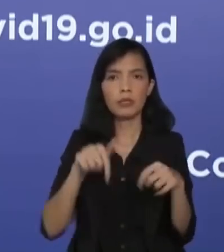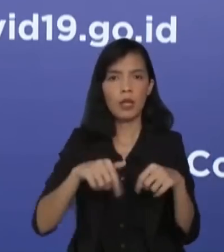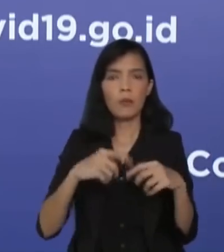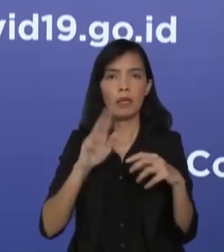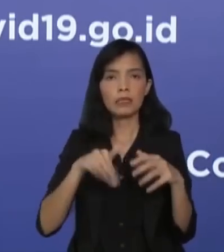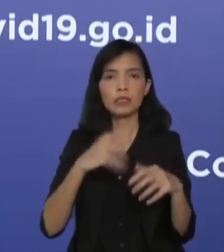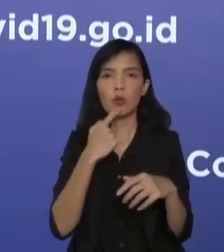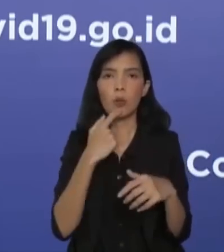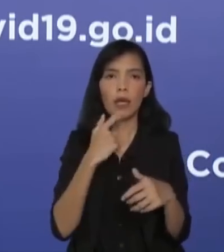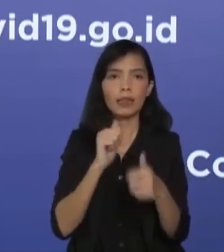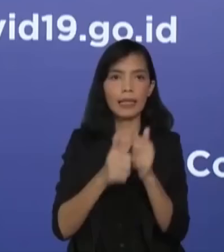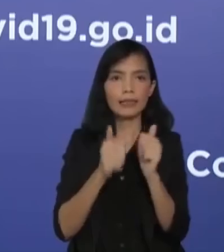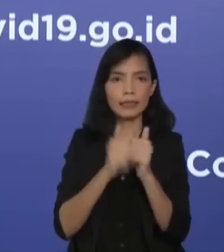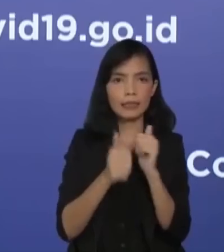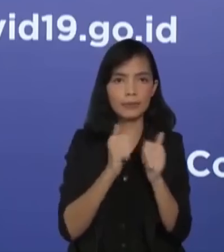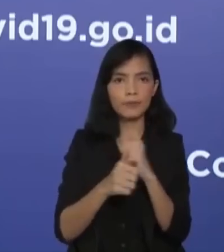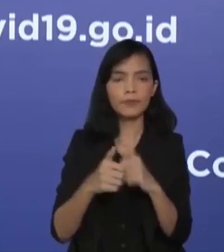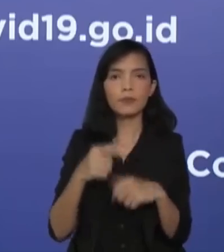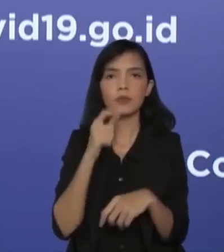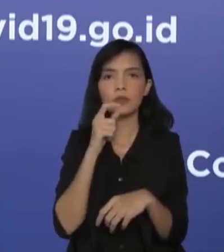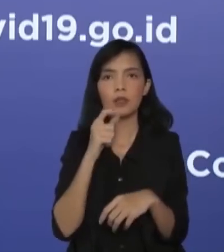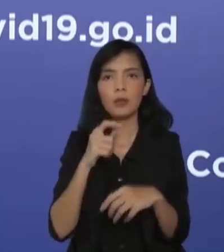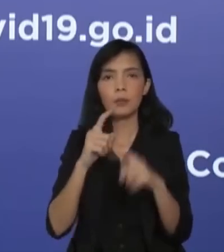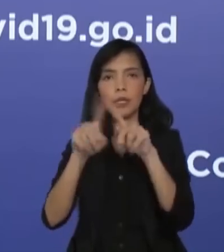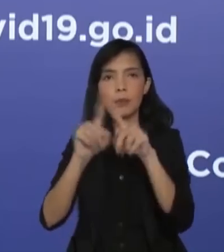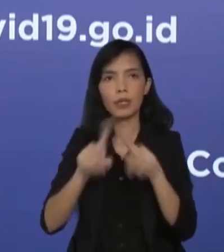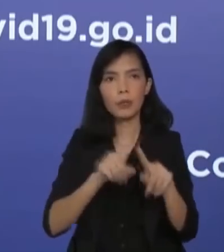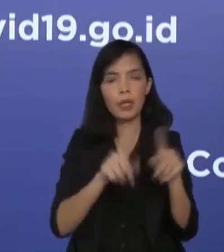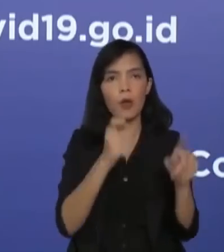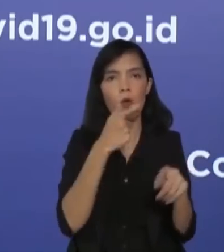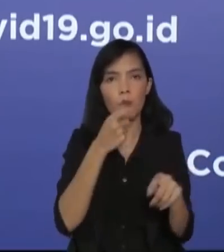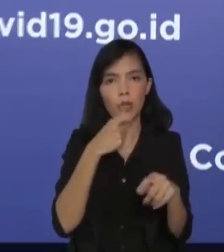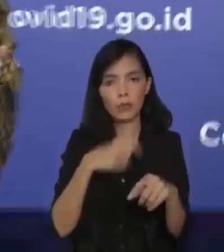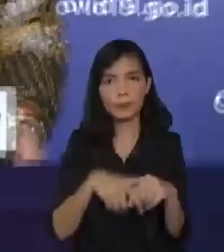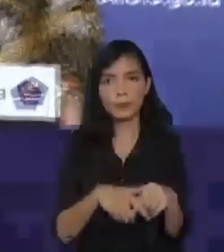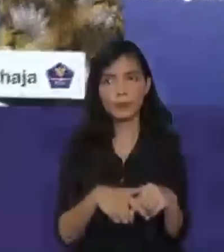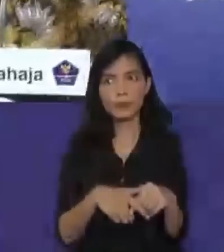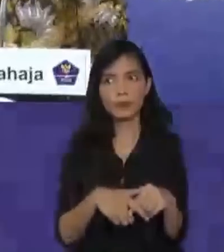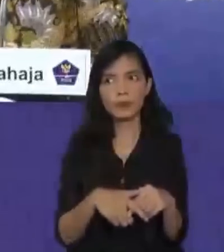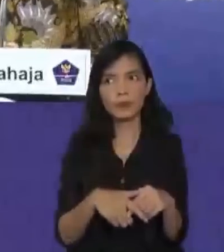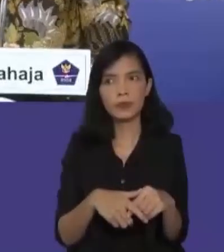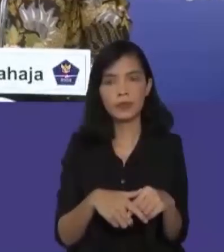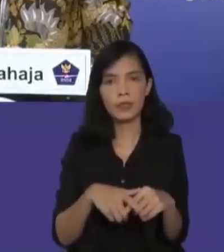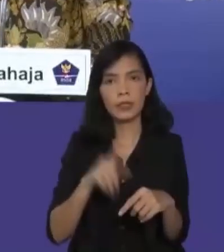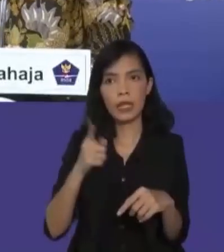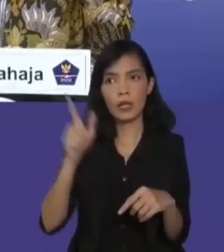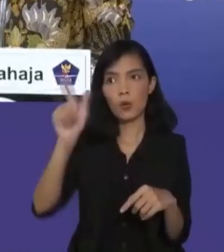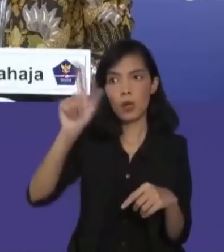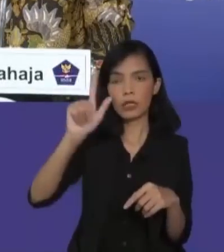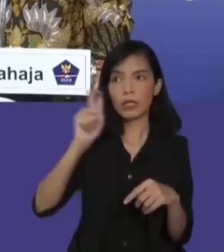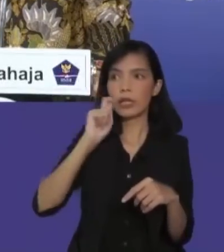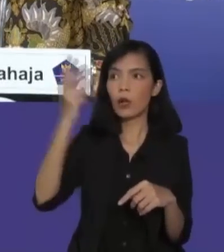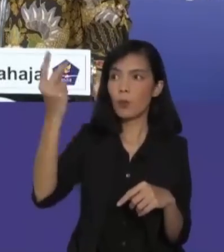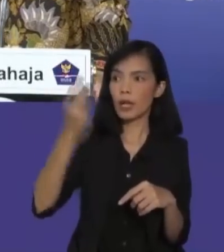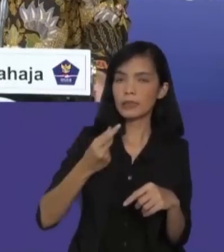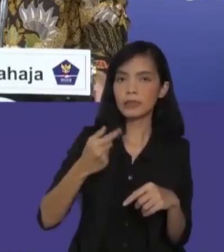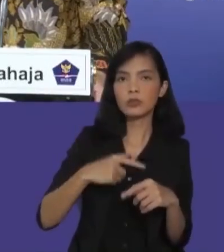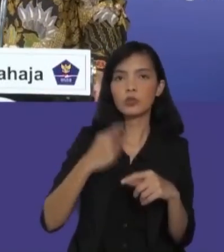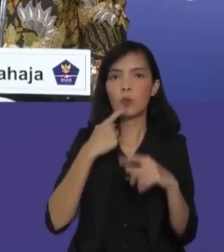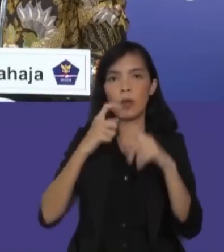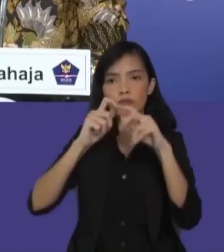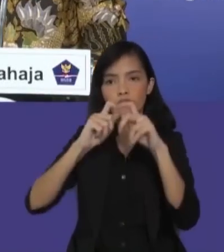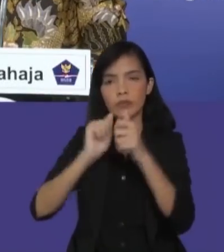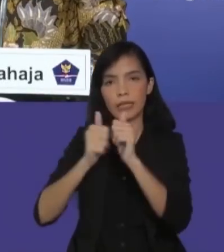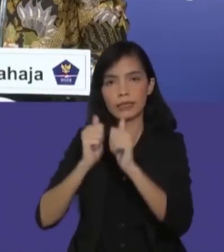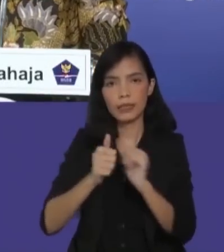clinical trial atau uji klinis terhadap berbagai macam obat yang direkomendasikan dari luar negeri, yang kita